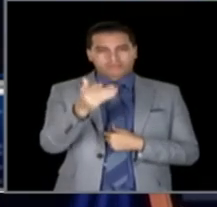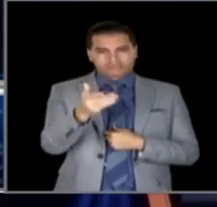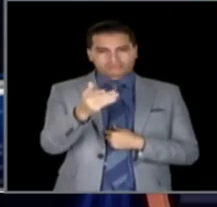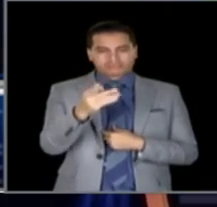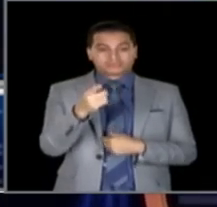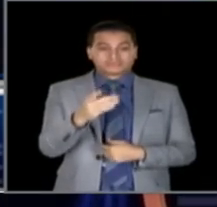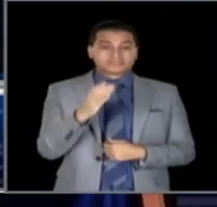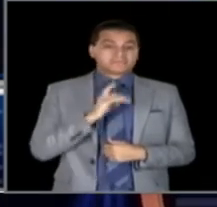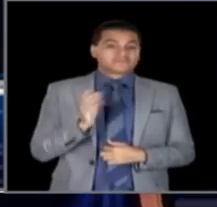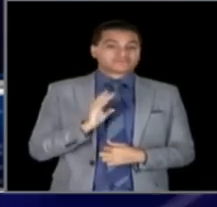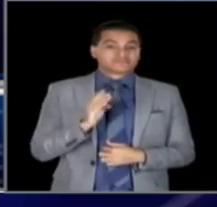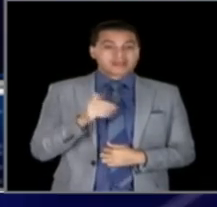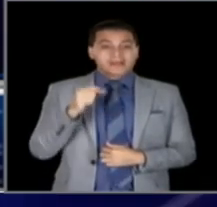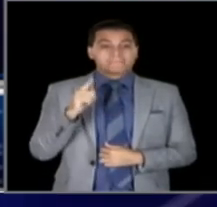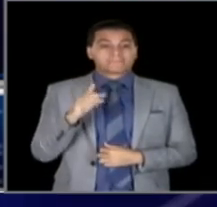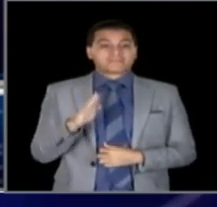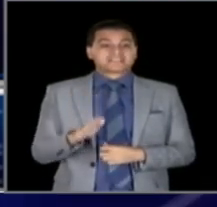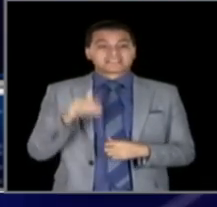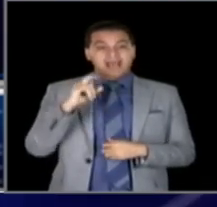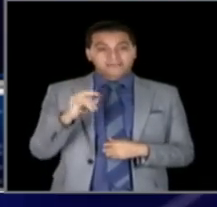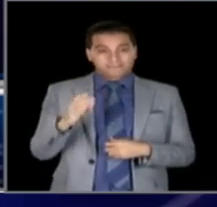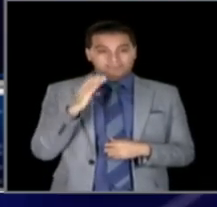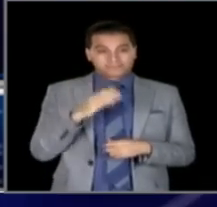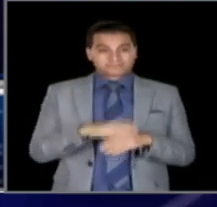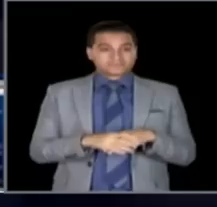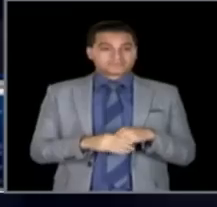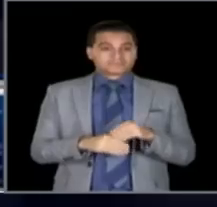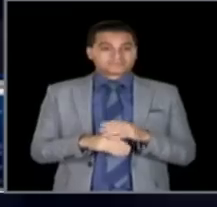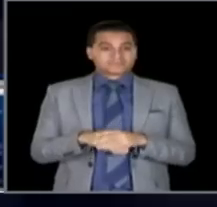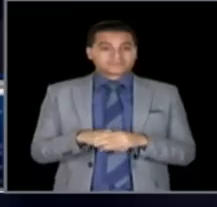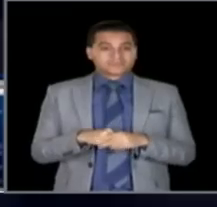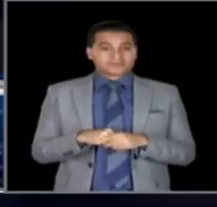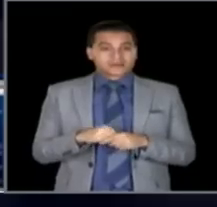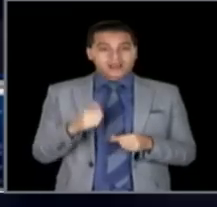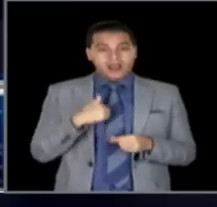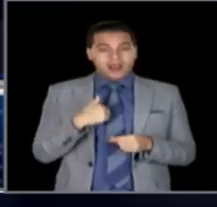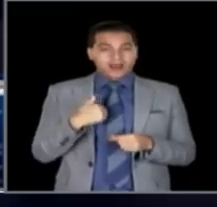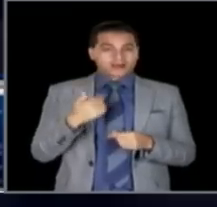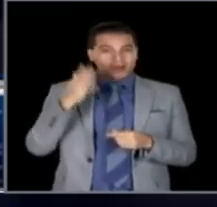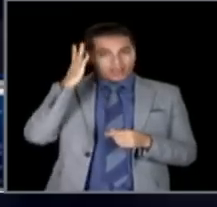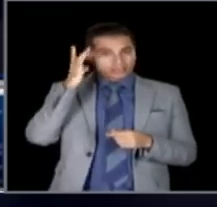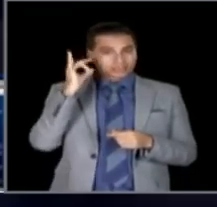مفيش إجابة. ابتسام. نعم. أنا متشوق إن أنا